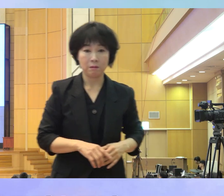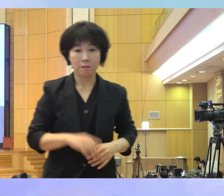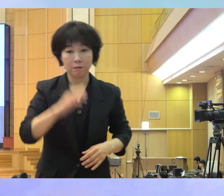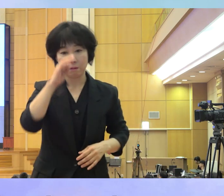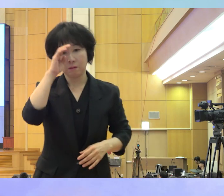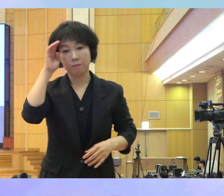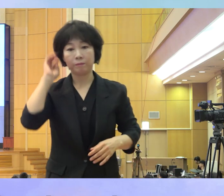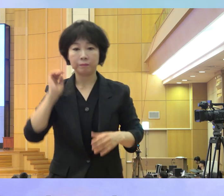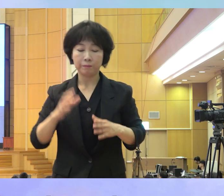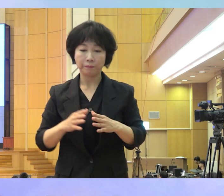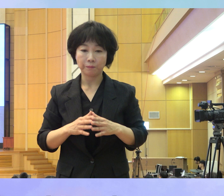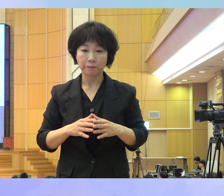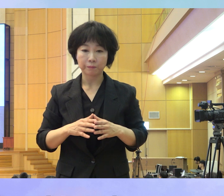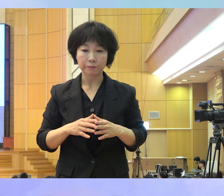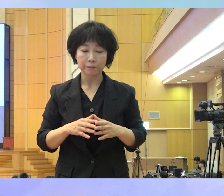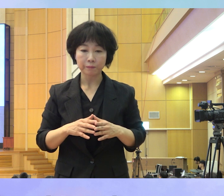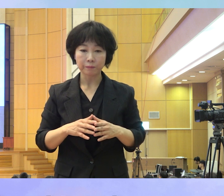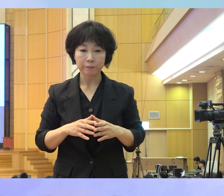가시나니,